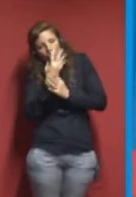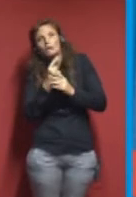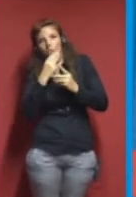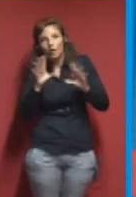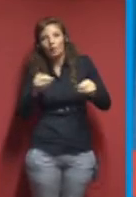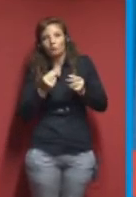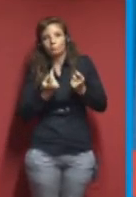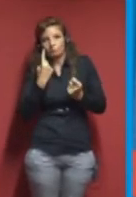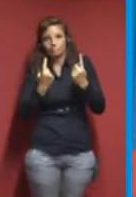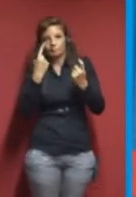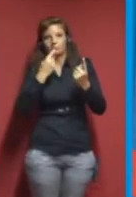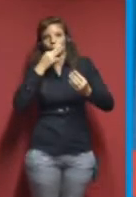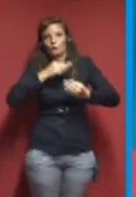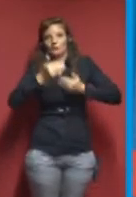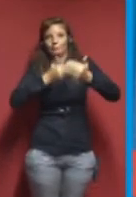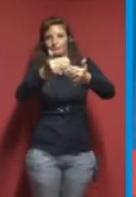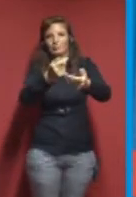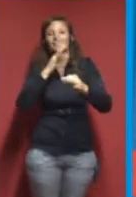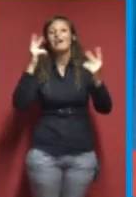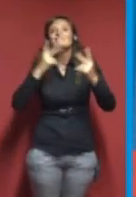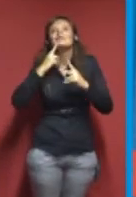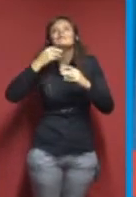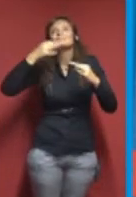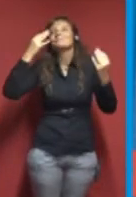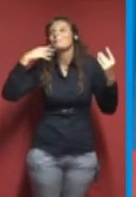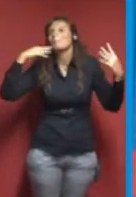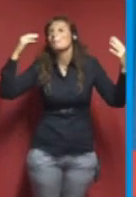è una magia è una magia